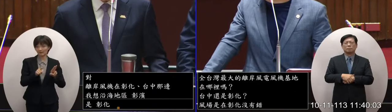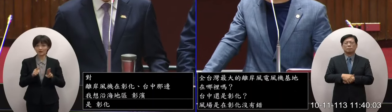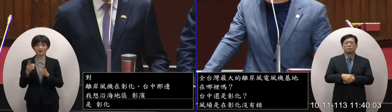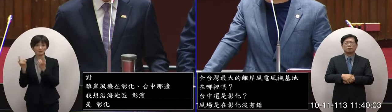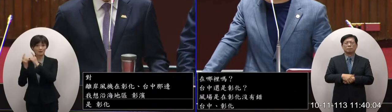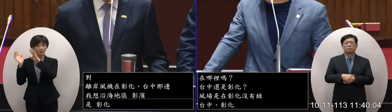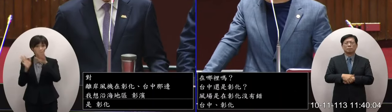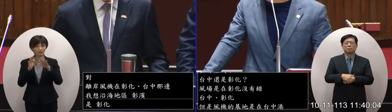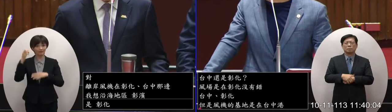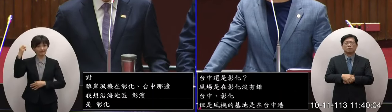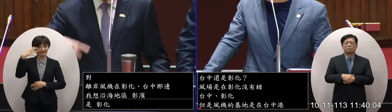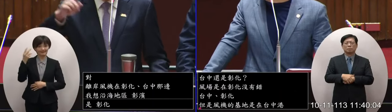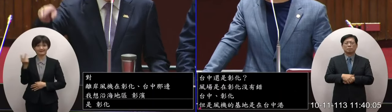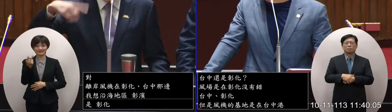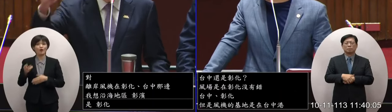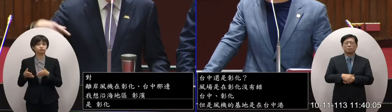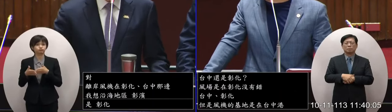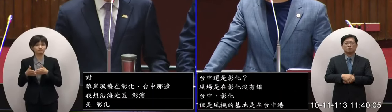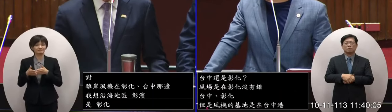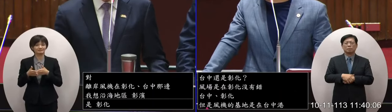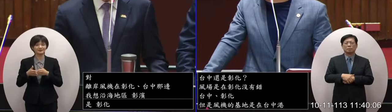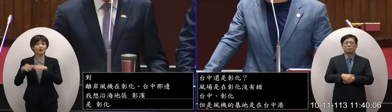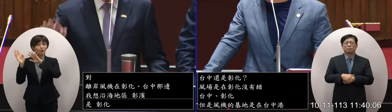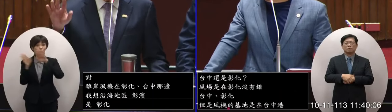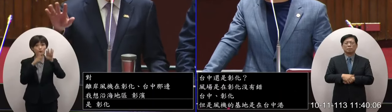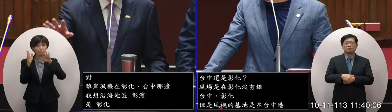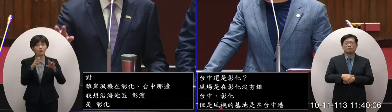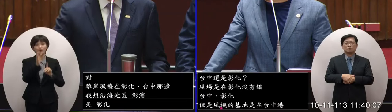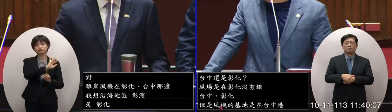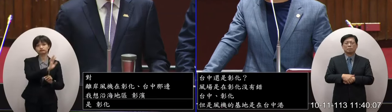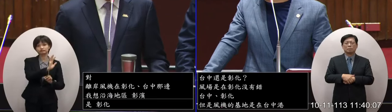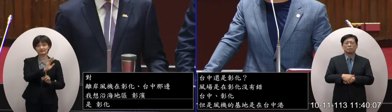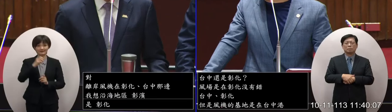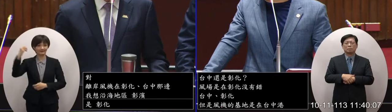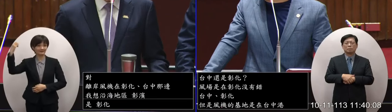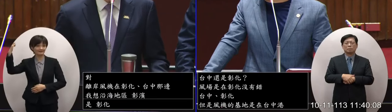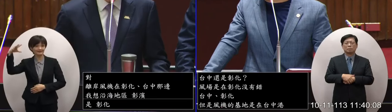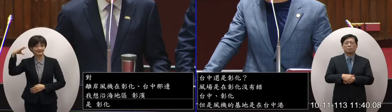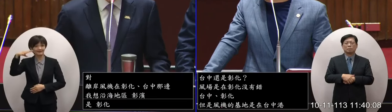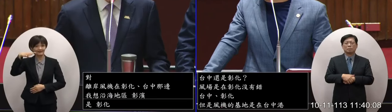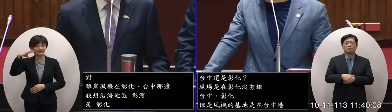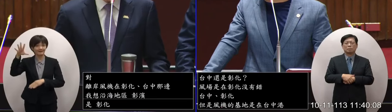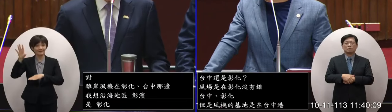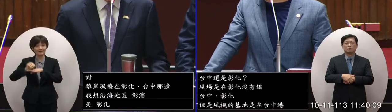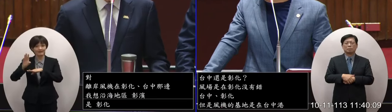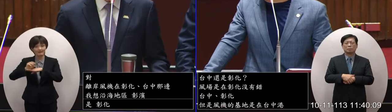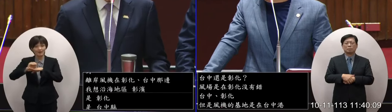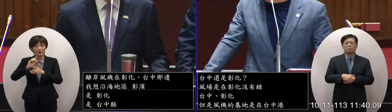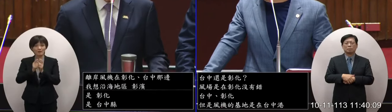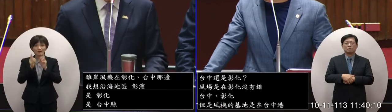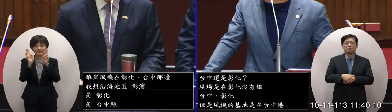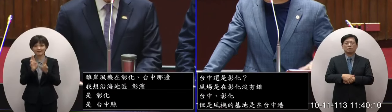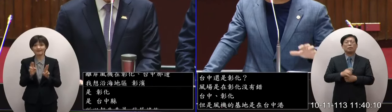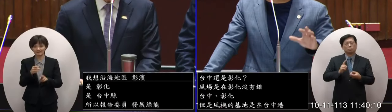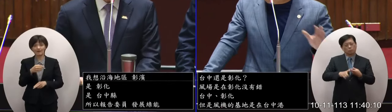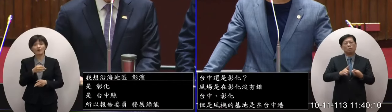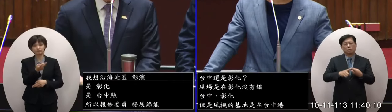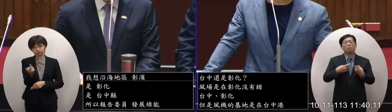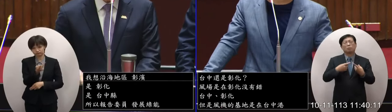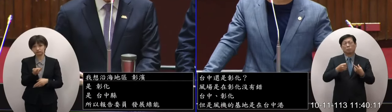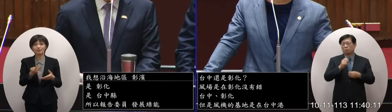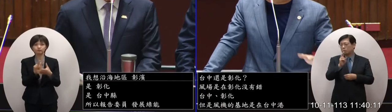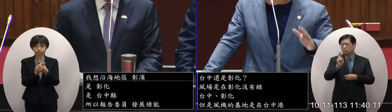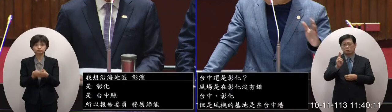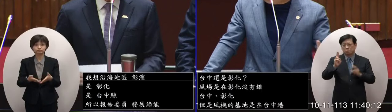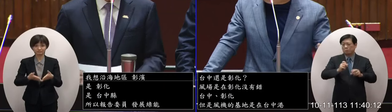跟太阳都需要， 都需要 风吹动这个风机啊，太阳 照亮这个电板，所以都需要，哦，都需要。 对嘛，好，所以我们什么